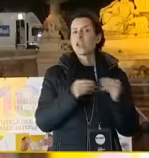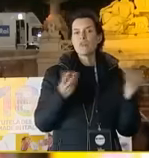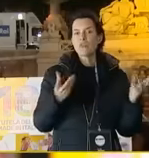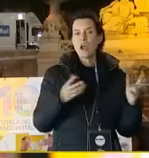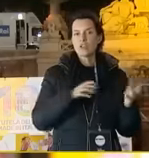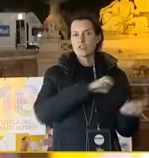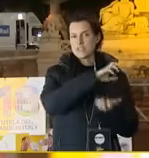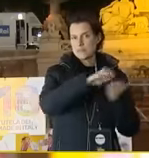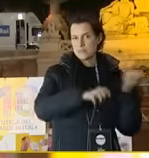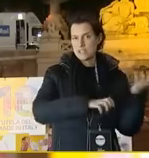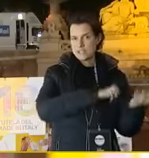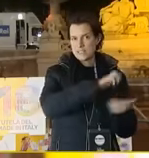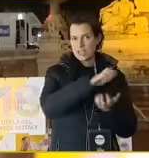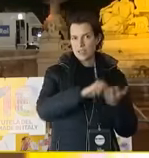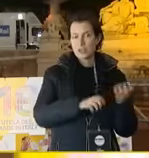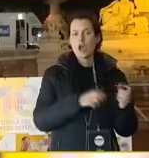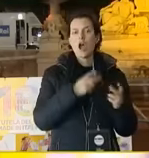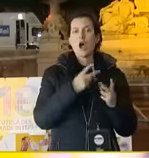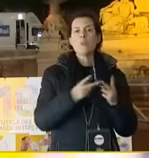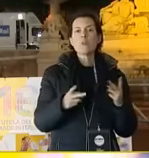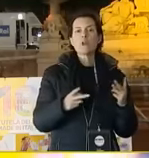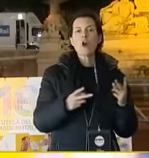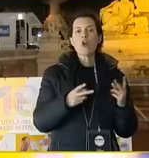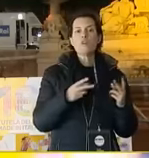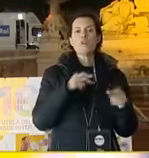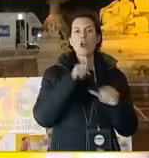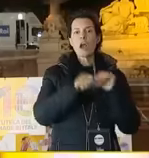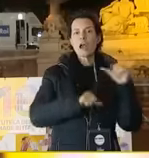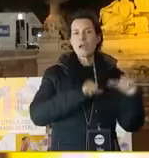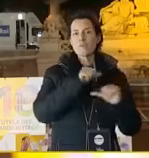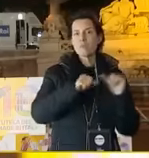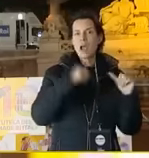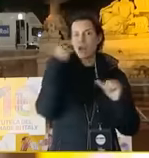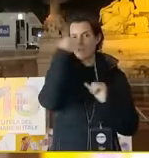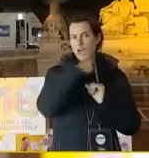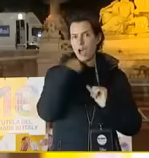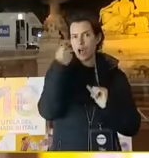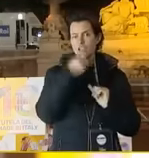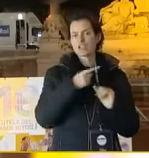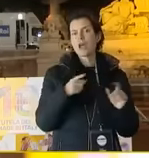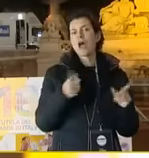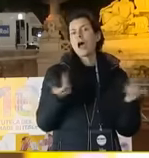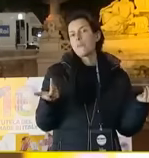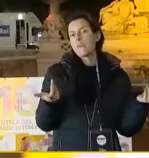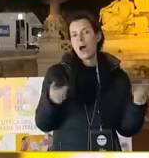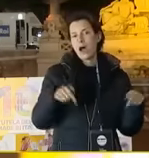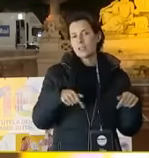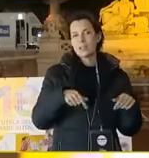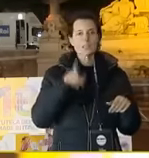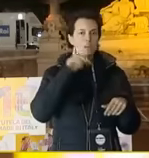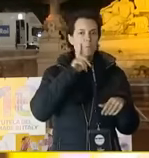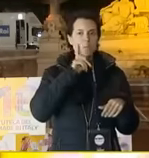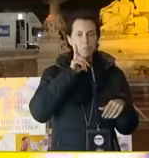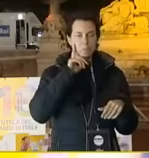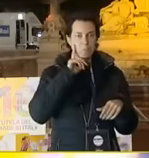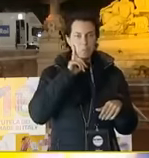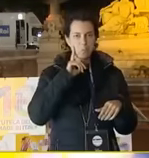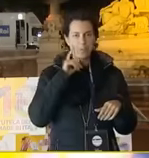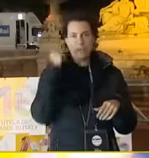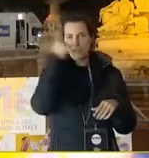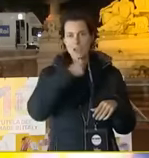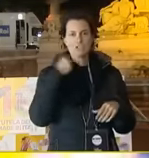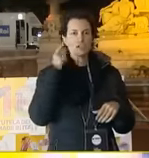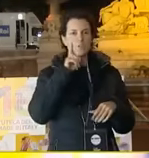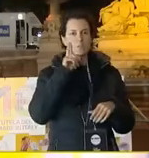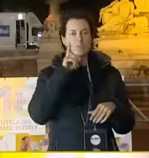loro, che provano a cambiare facce, per quanto alla fine ormai sono sempre le stesse, sono sempre loro che girano e rigirano,